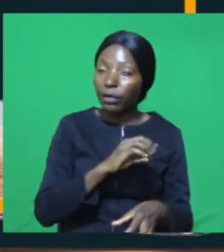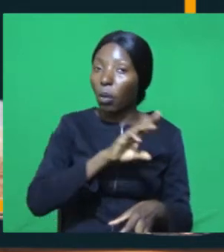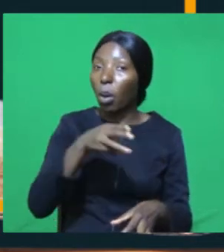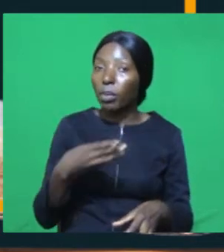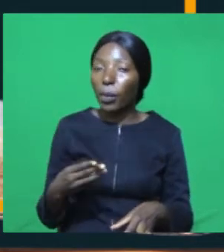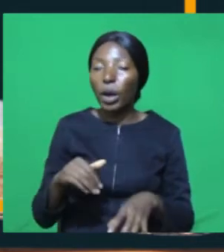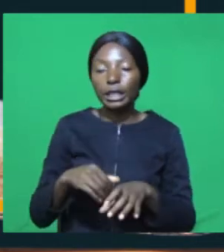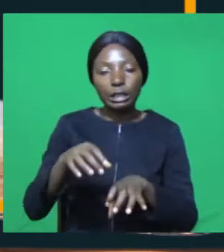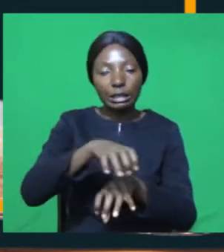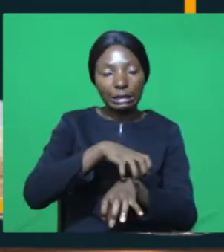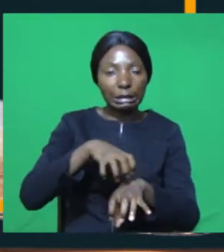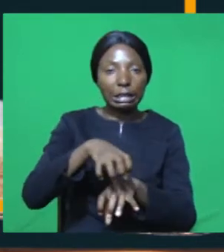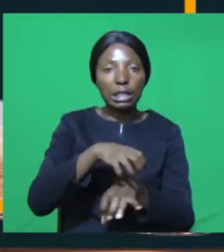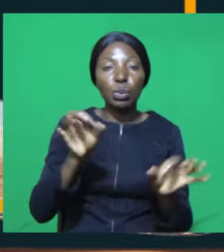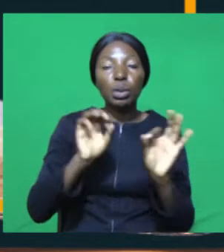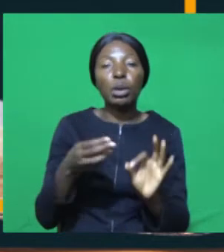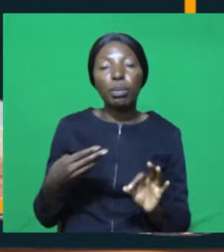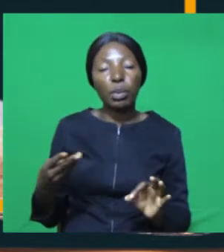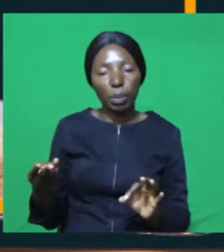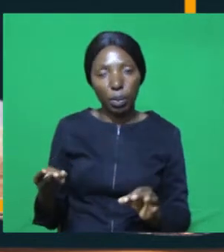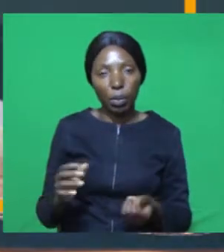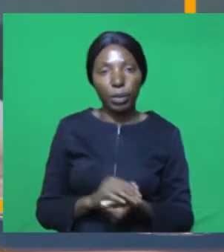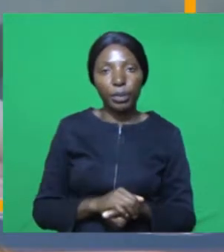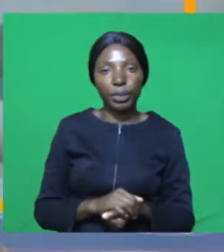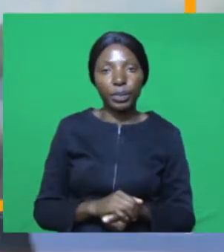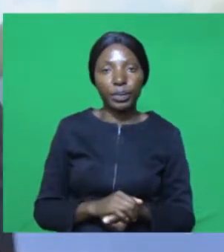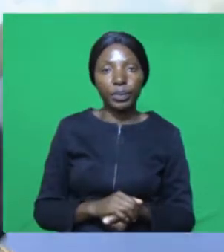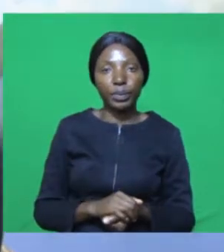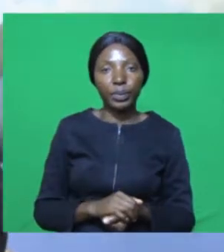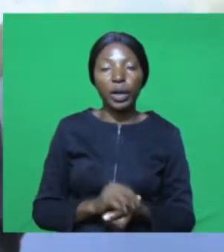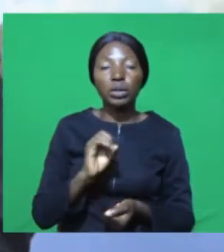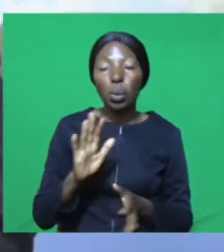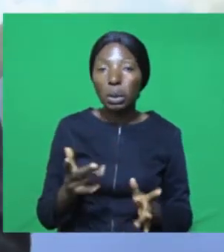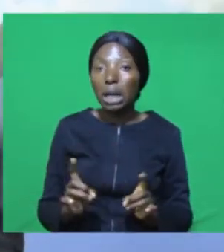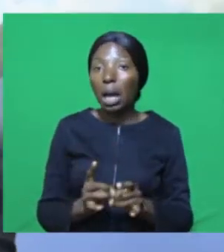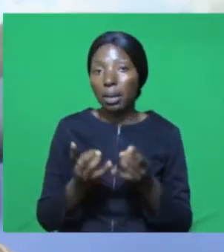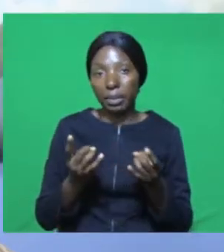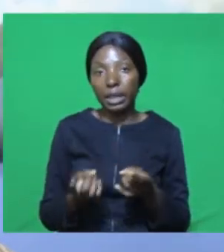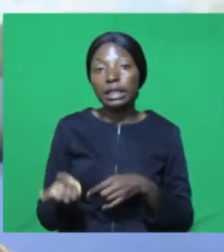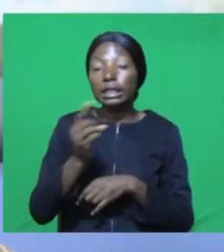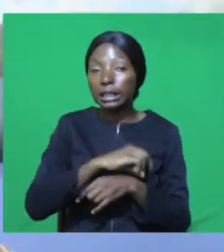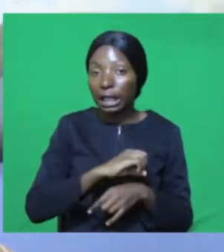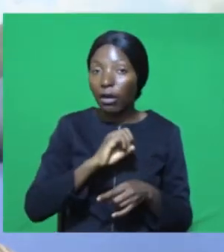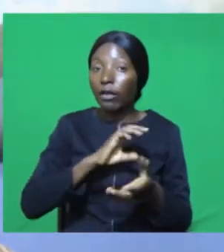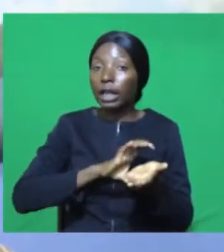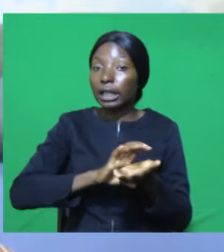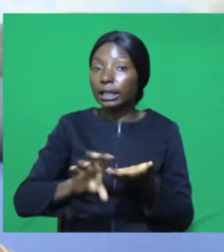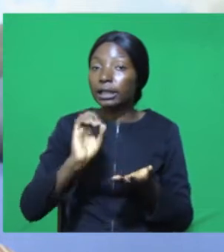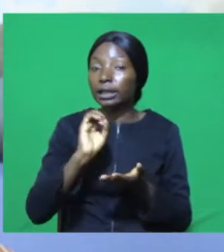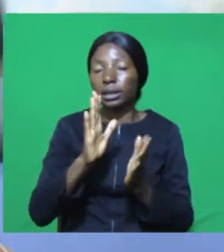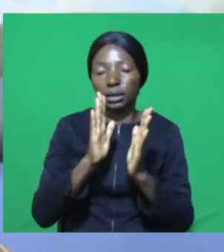vanhu unofanira kuregedza mbudziyo murenje. Saka zvaitika musi wekucheneswa kwesanctuary.